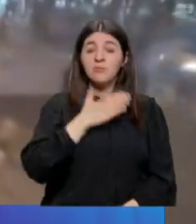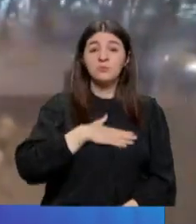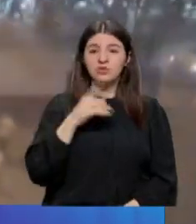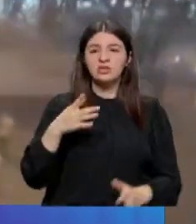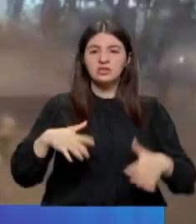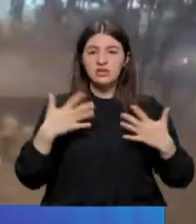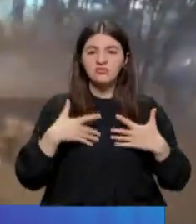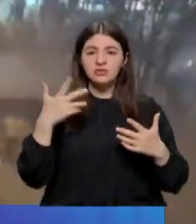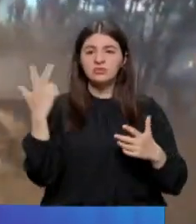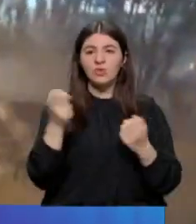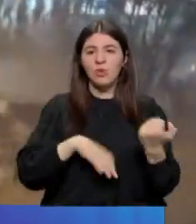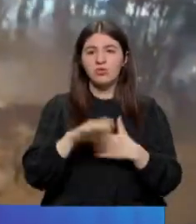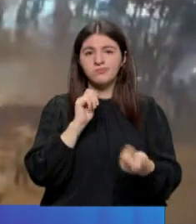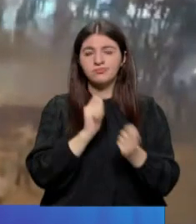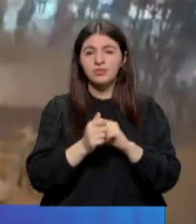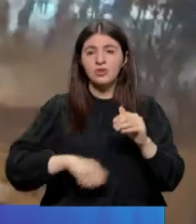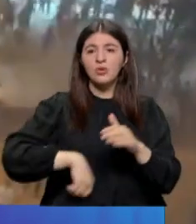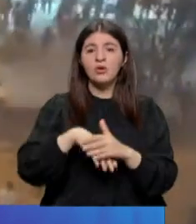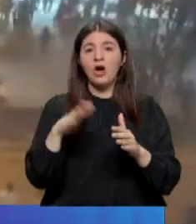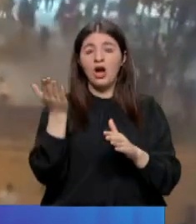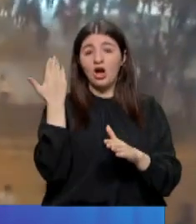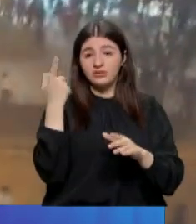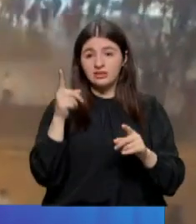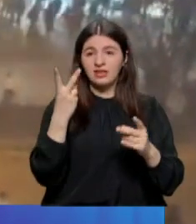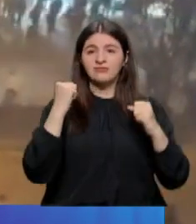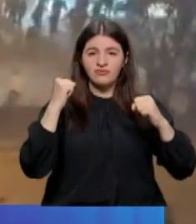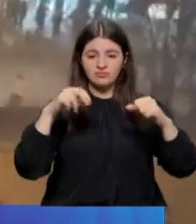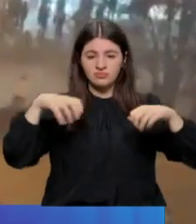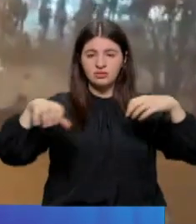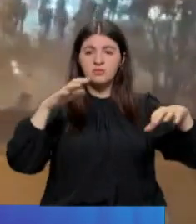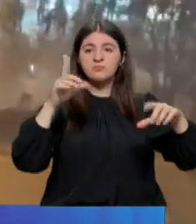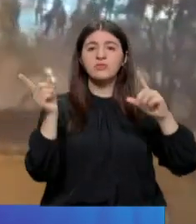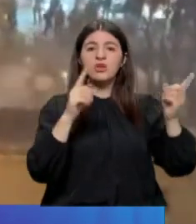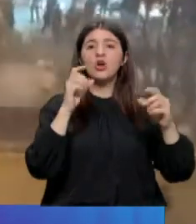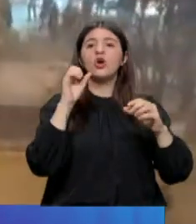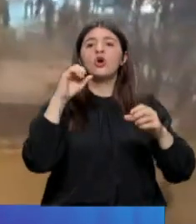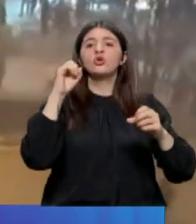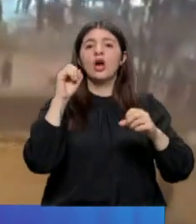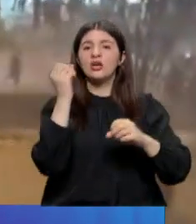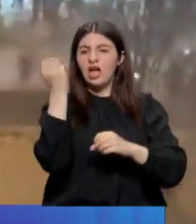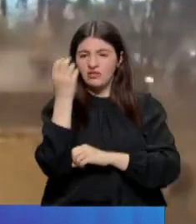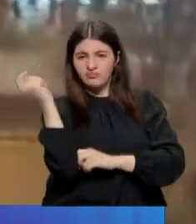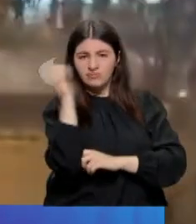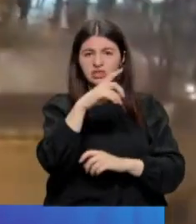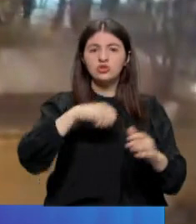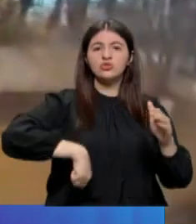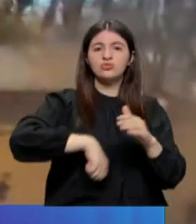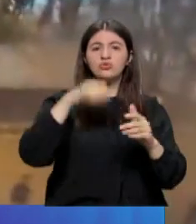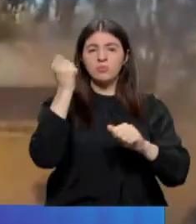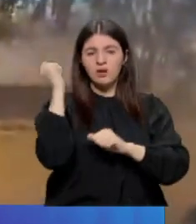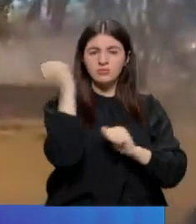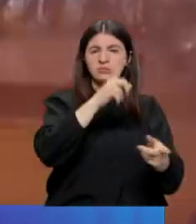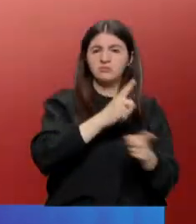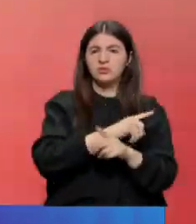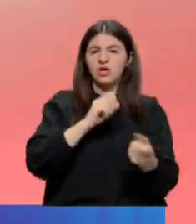Bursa'daysa sevinç taşkınlığa dönüştü. Derbi öncesi iki takımın taraftarları birbirlerine taş, sopa ve meşaleler attı. Ortalık kısa sürede savaş